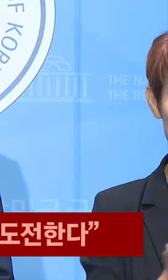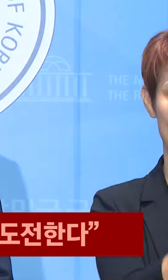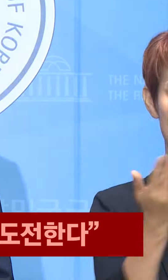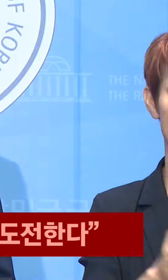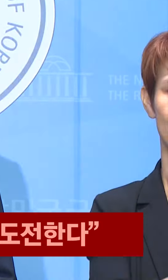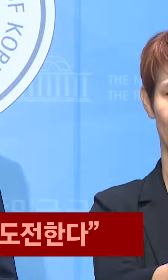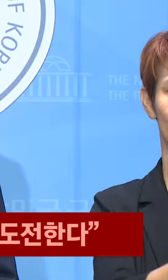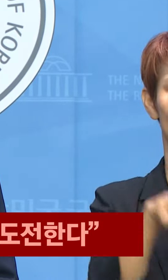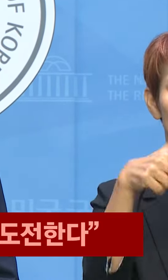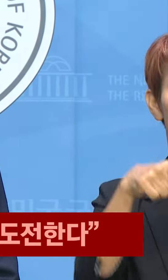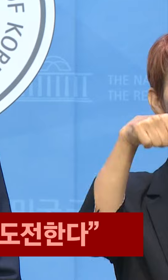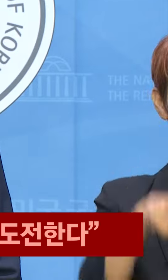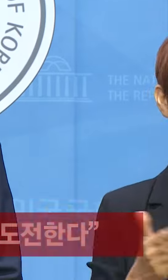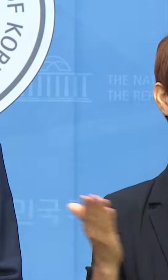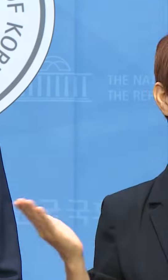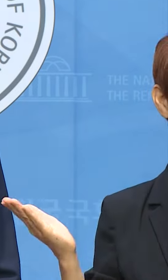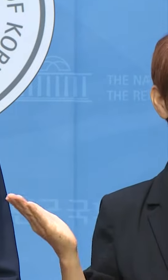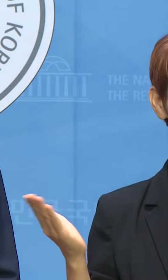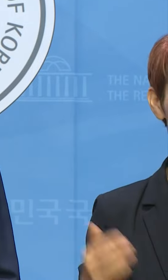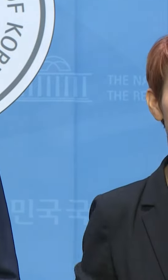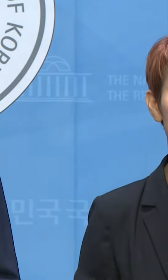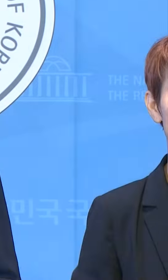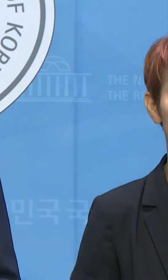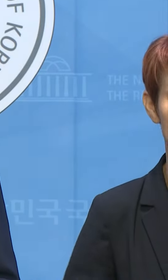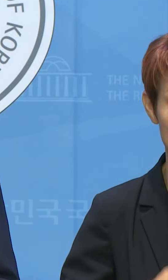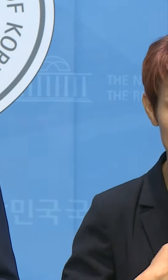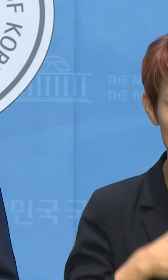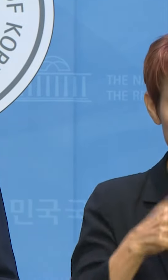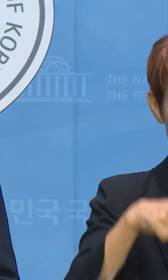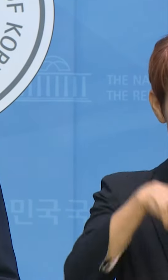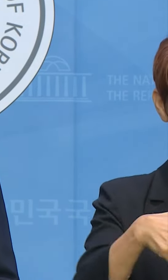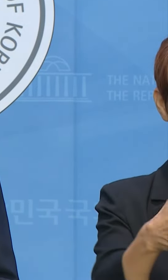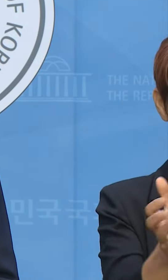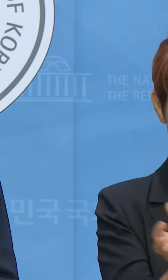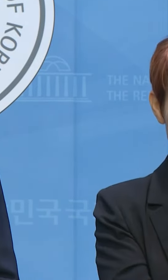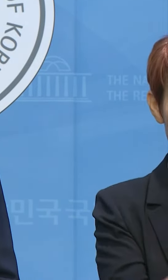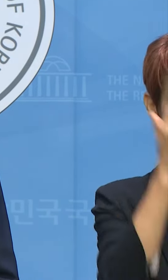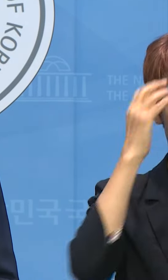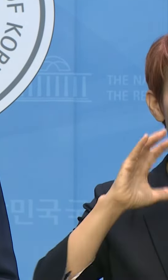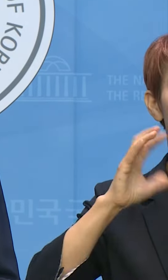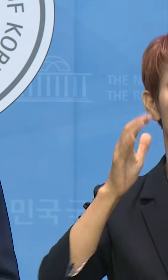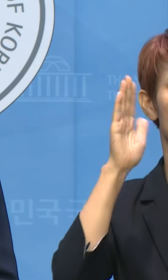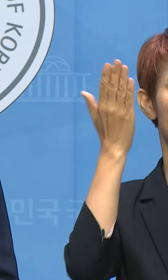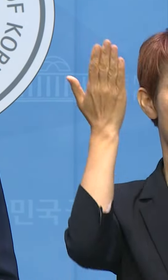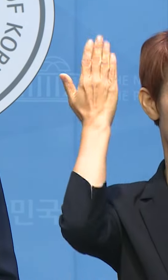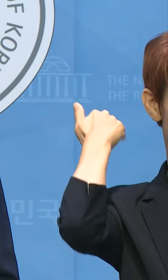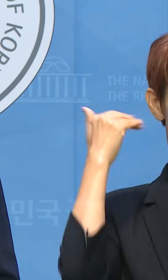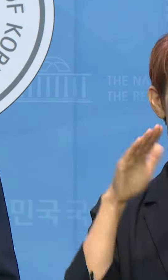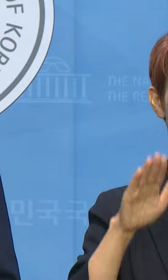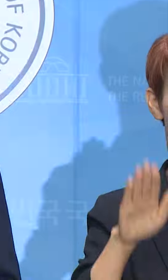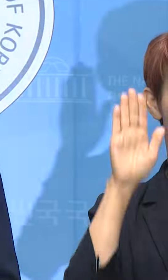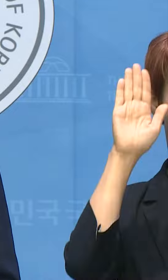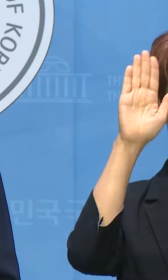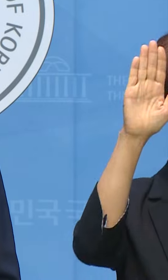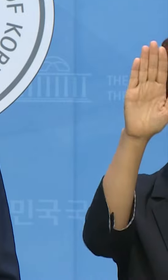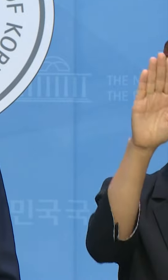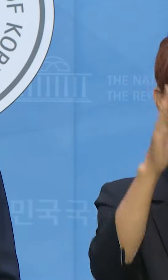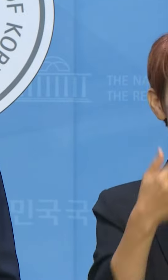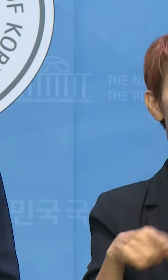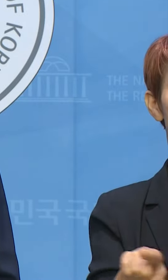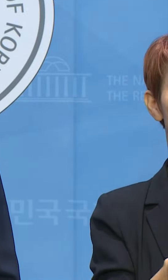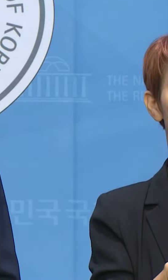동지 조국입니다 저는 조국 혁신당 그리고 대한민국의 과거와 현재 미래를 말하기